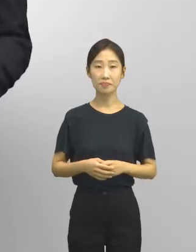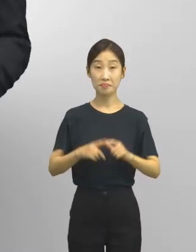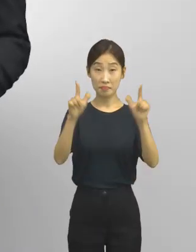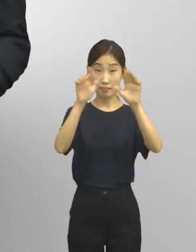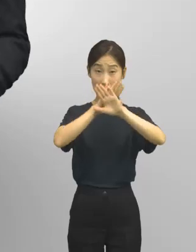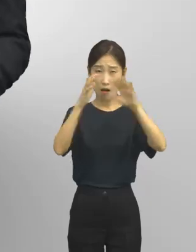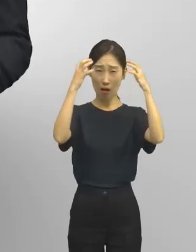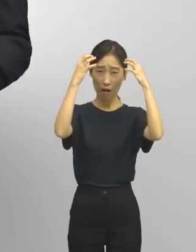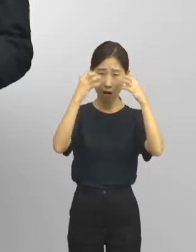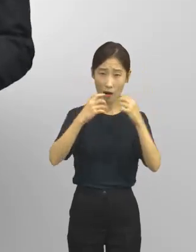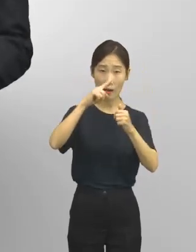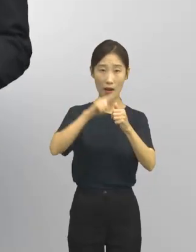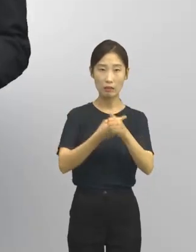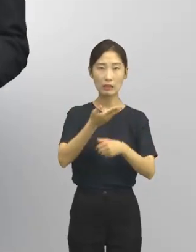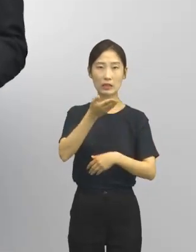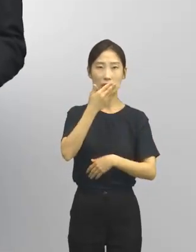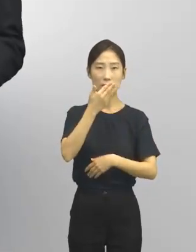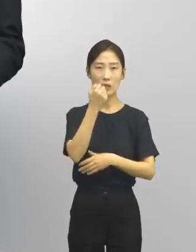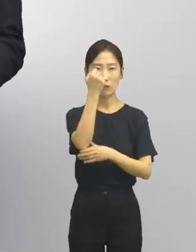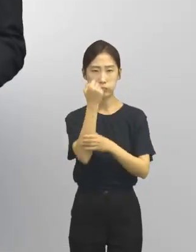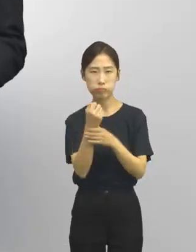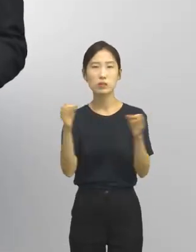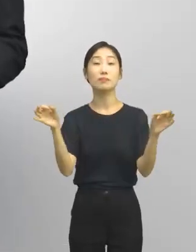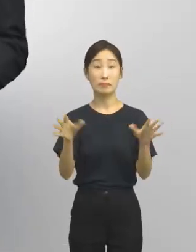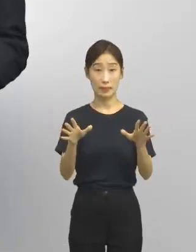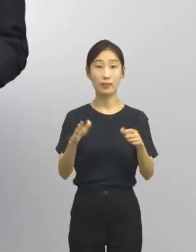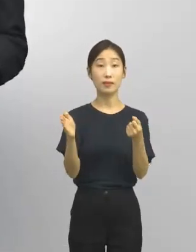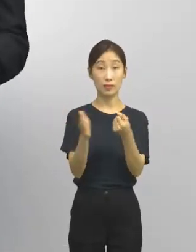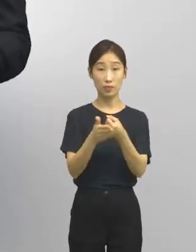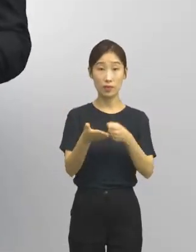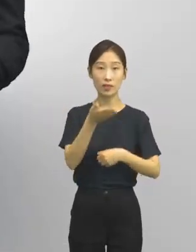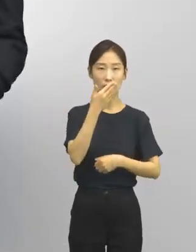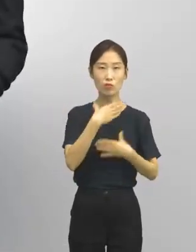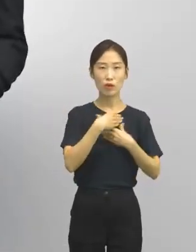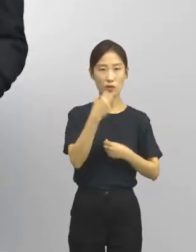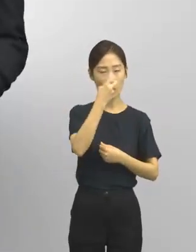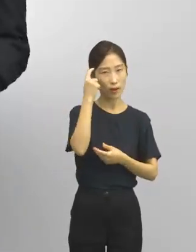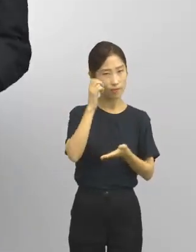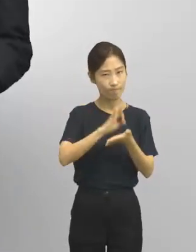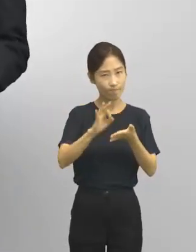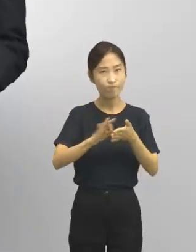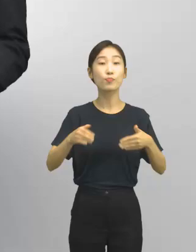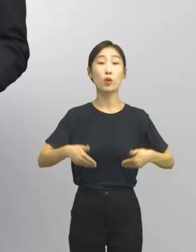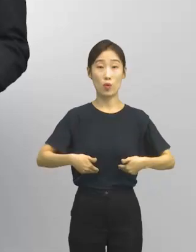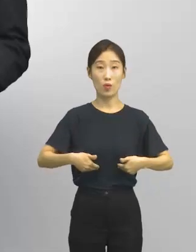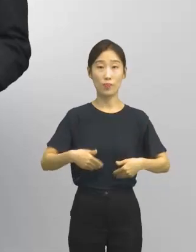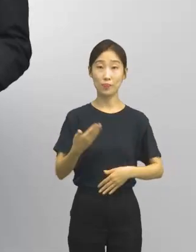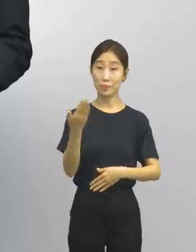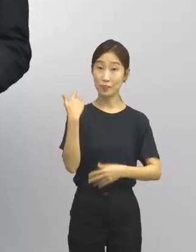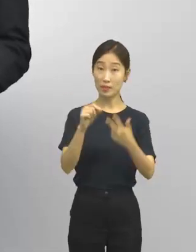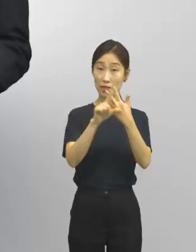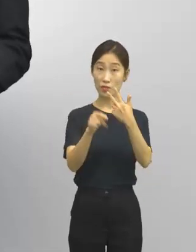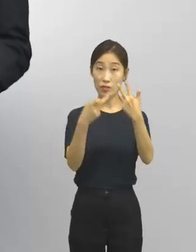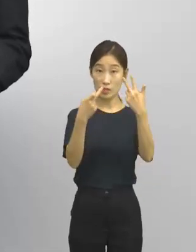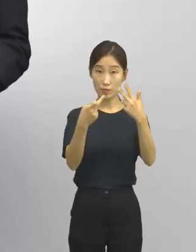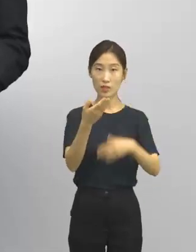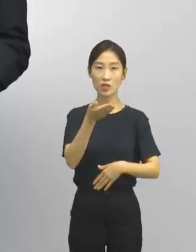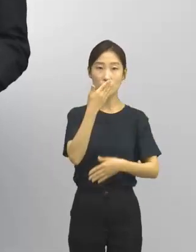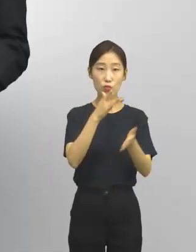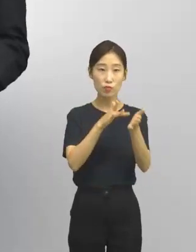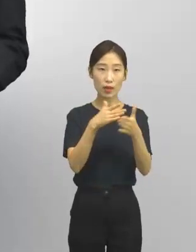날이 따뜻해질수록 음식은 빨리 상하기 쉽죠. 그래서 식품 안전관리에 더욱 힘써야 합니다. 지난